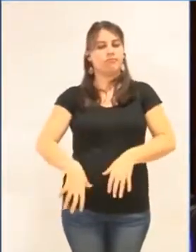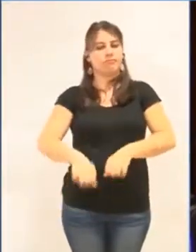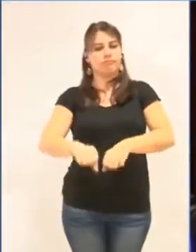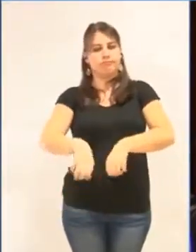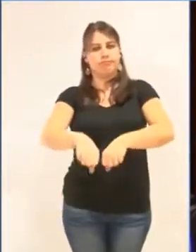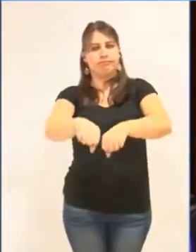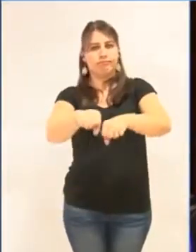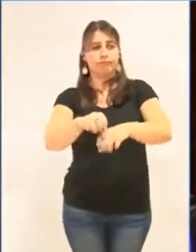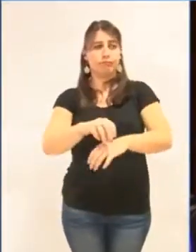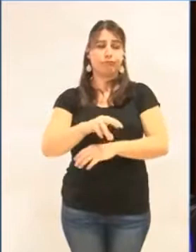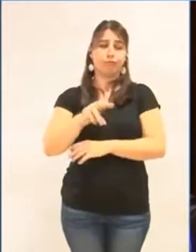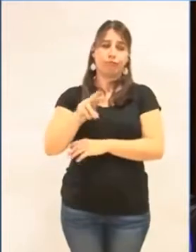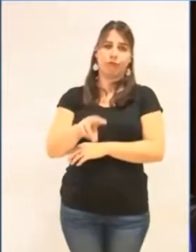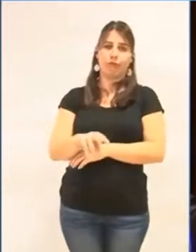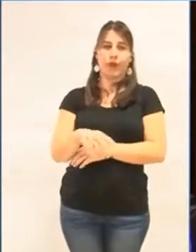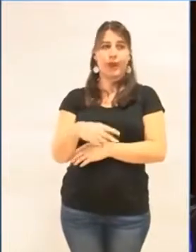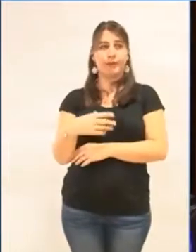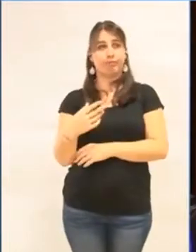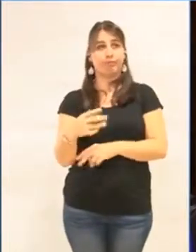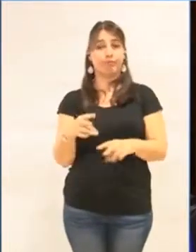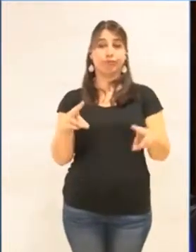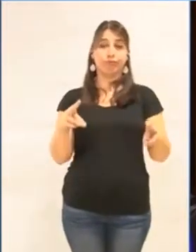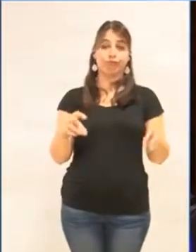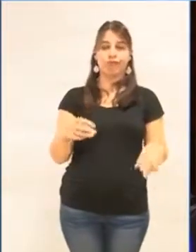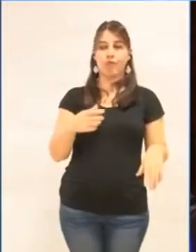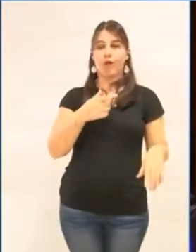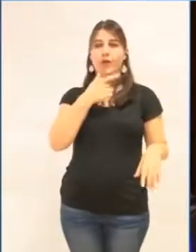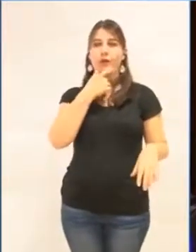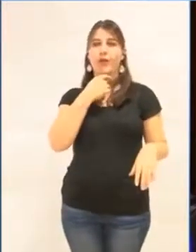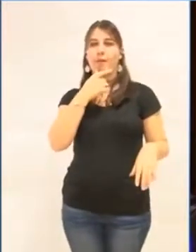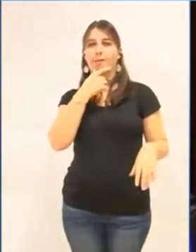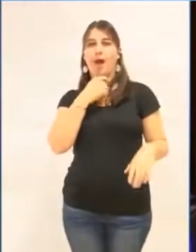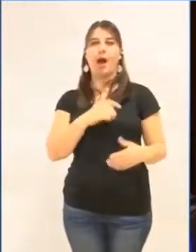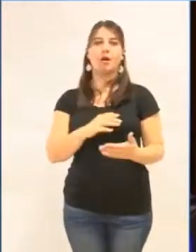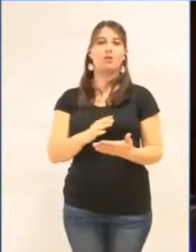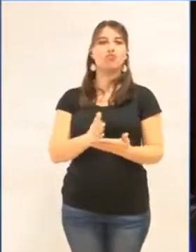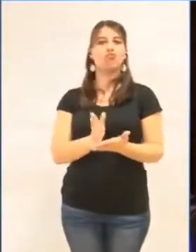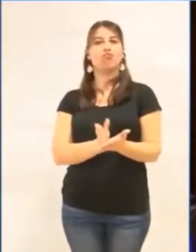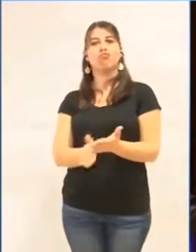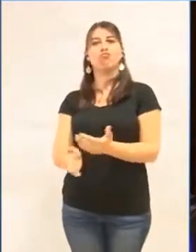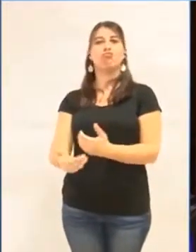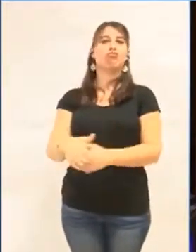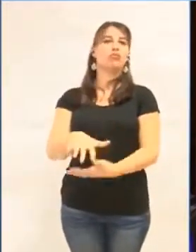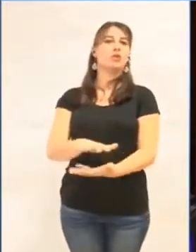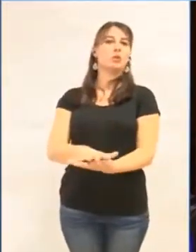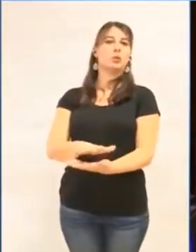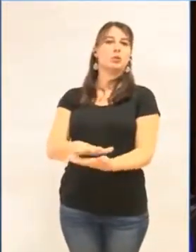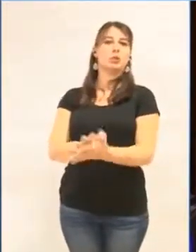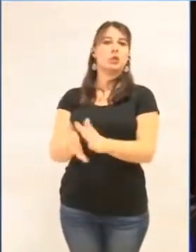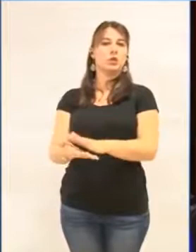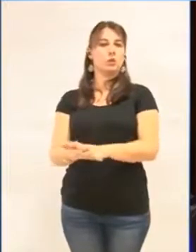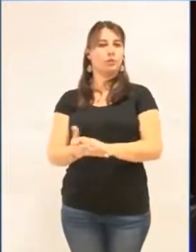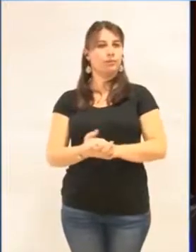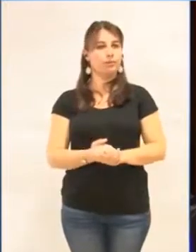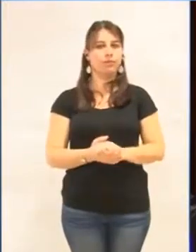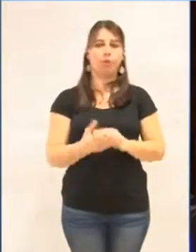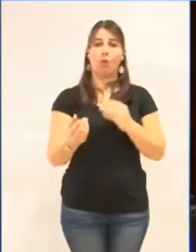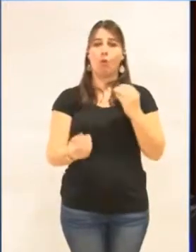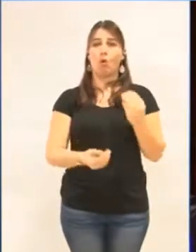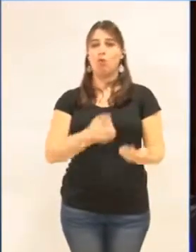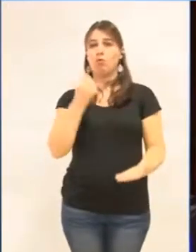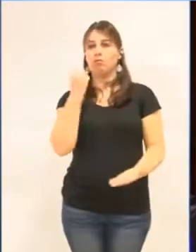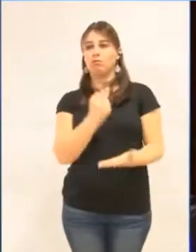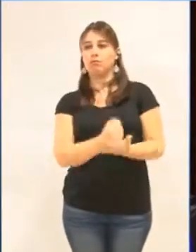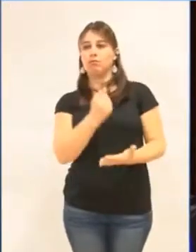recrutements pour le moins sympathiques liés à l'association, les coups de tampon et les coups